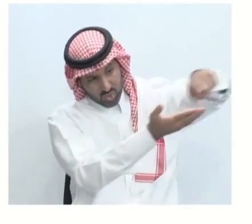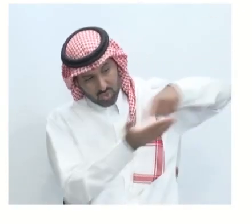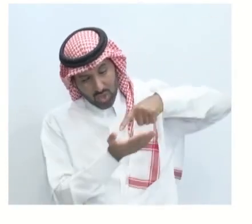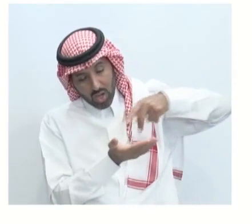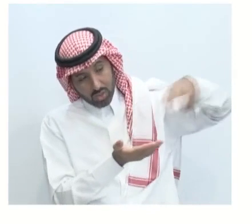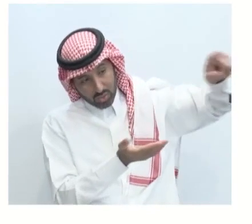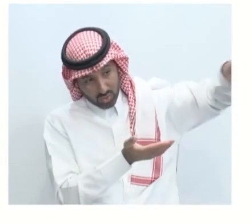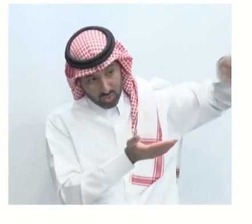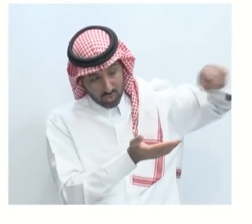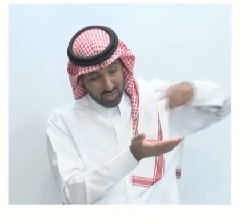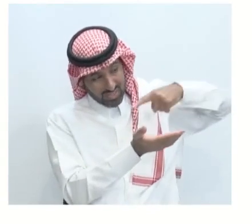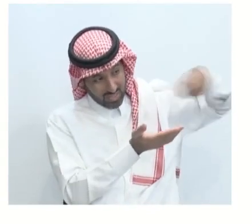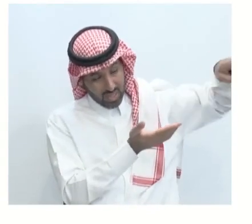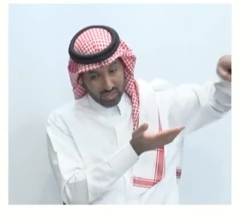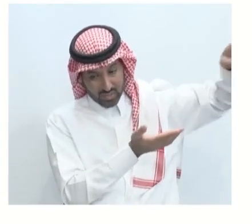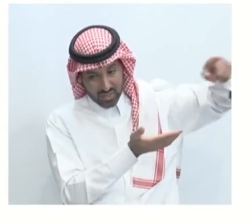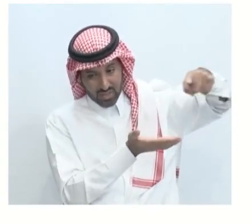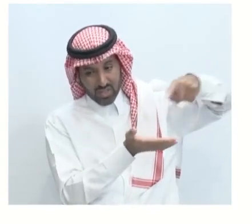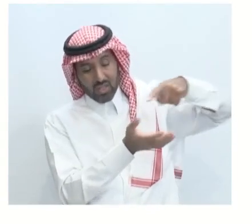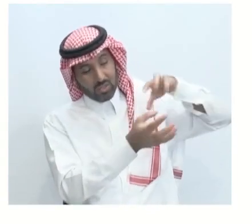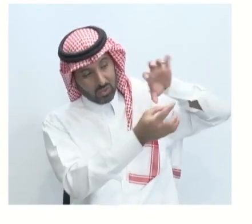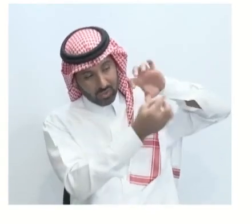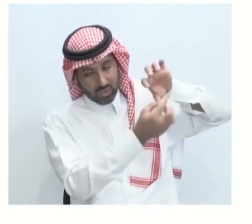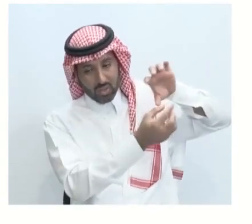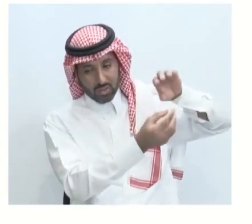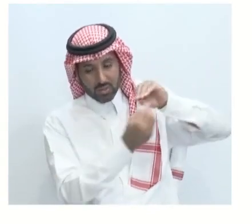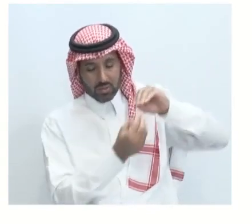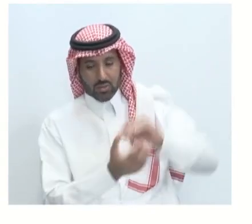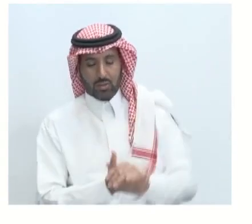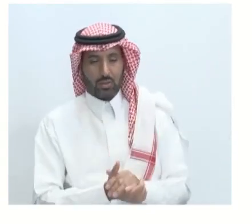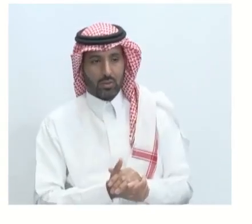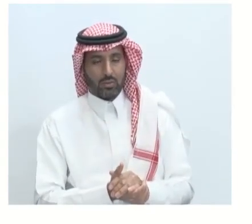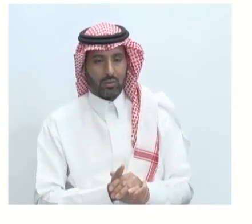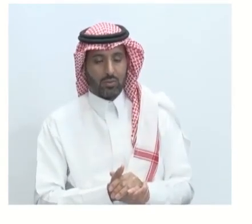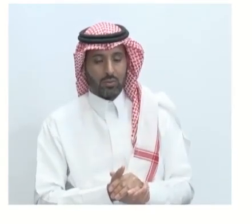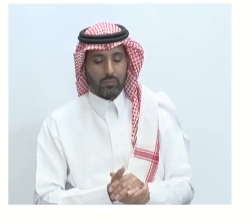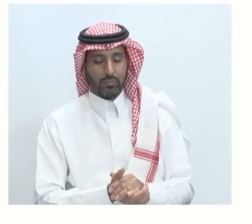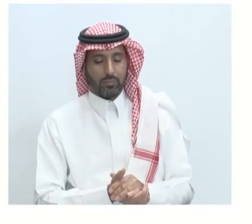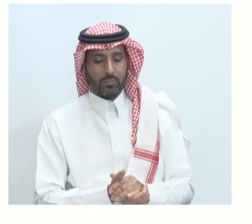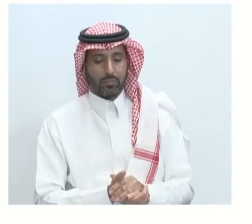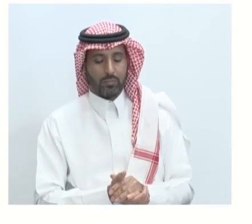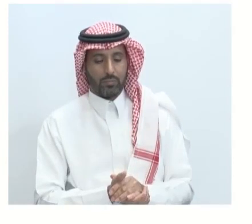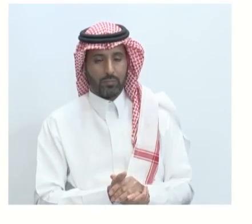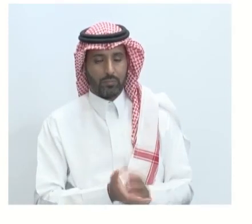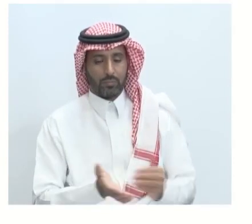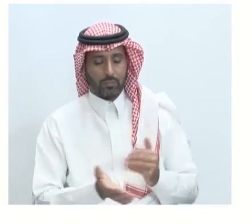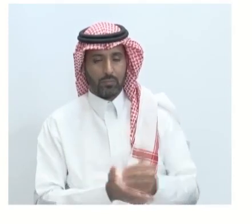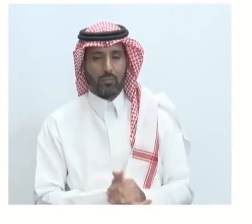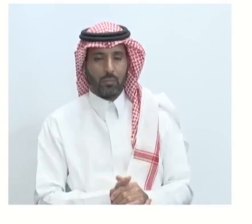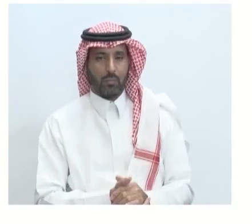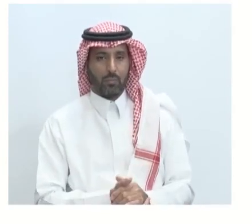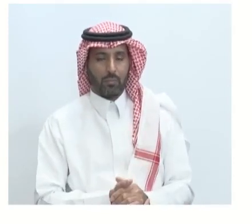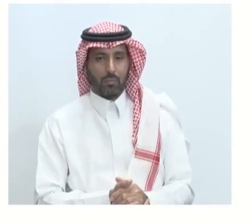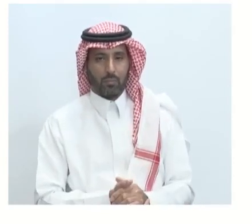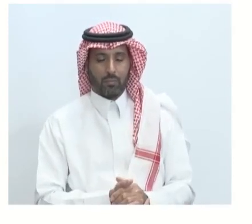منه وتسمى اشعه را داريه وتقوم بعمليه دراستها بعد ذلك عزيزي